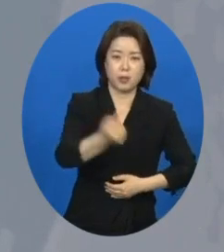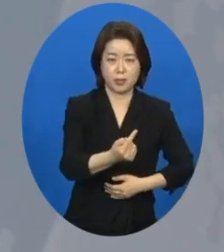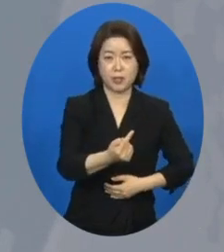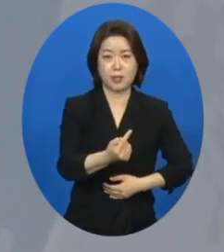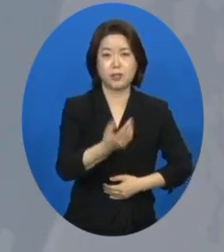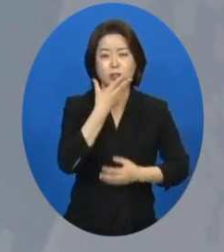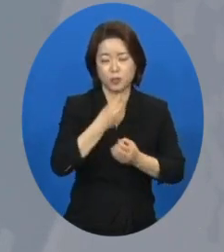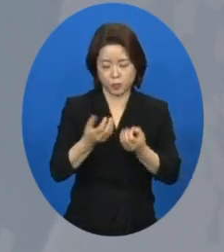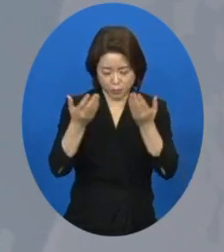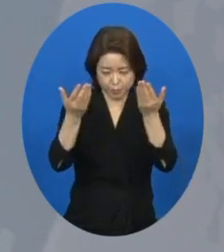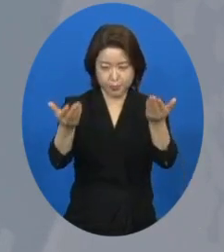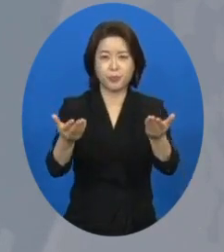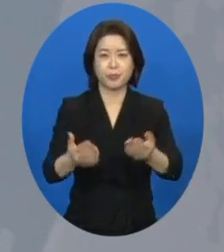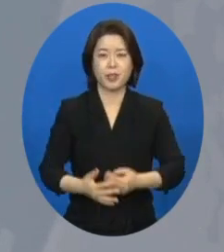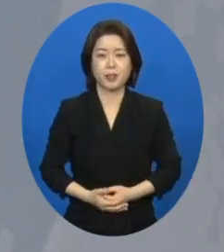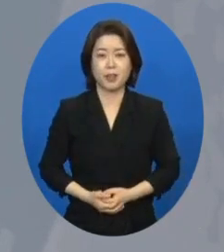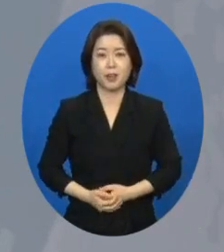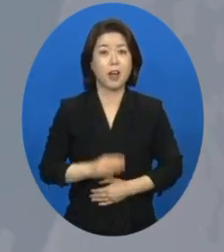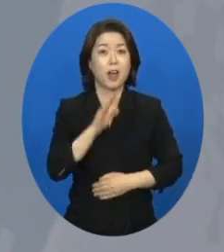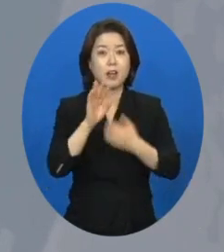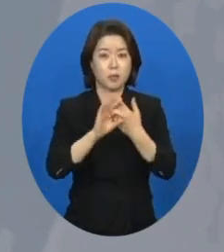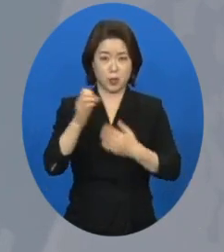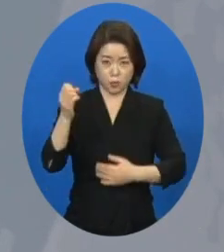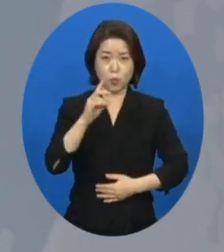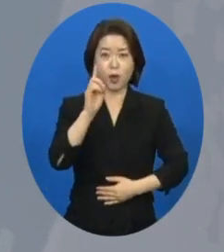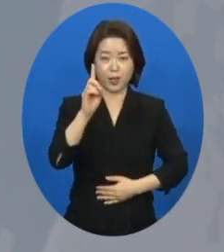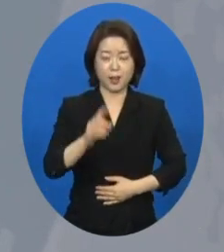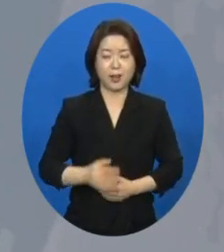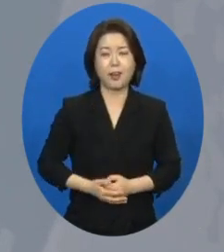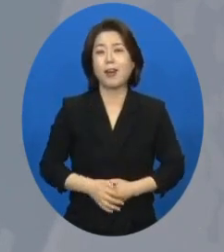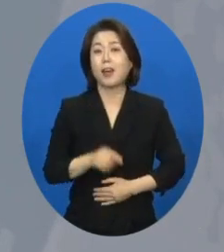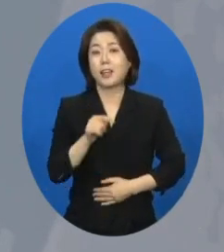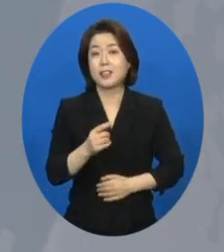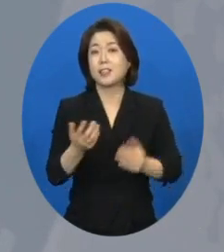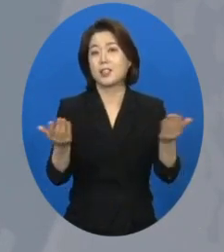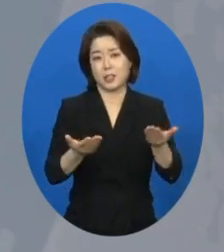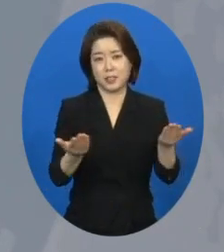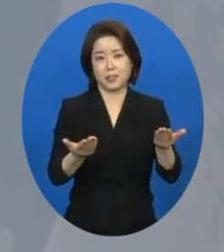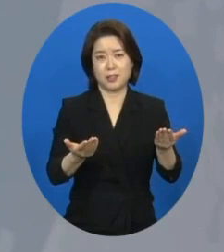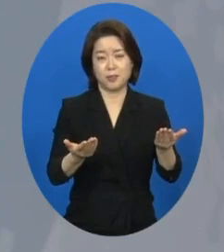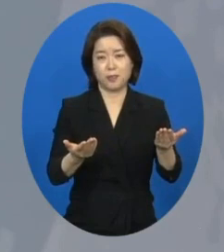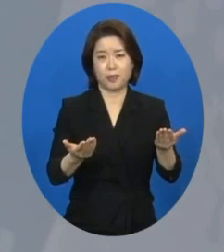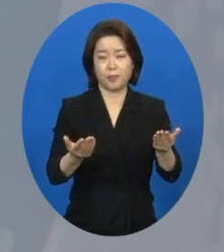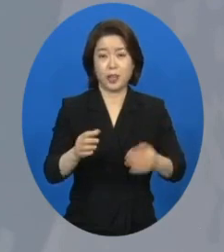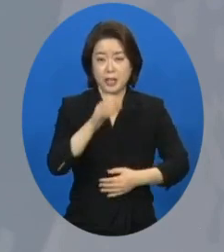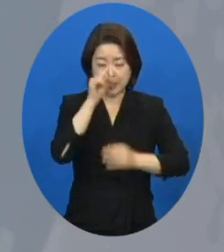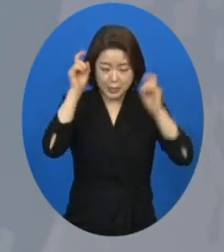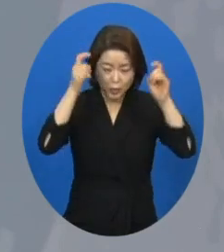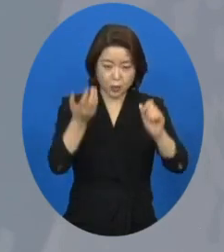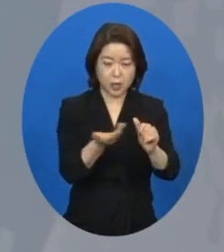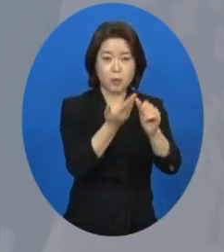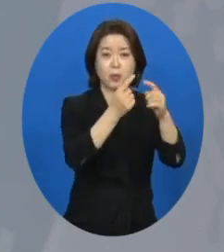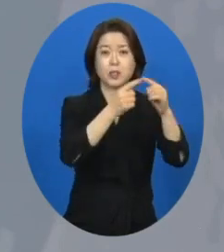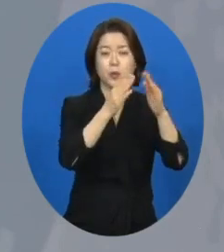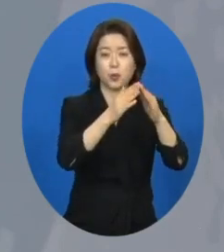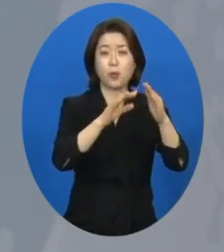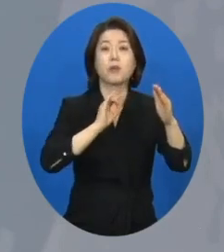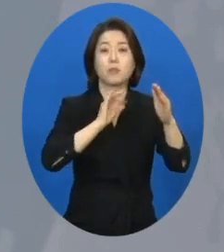되기를 축복합니다. 그러면서 또 하나 이 일을 선한 목자 교회 안에서 뿐만